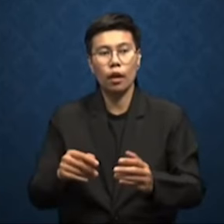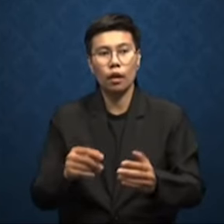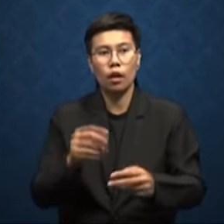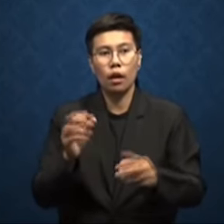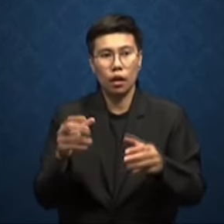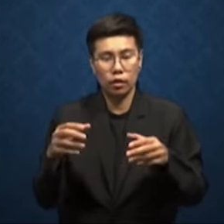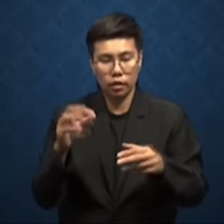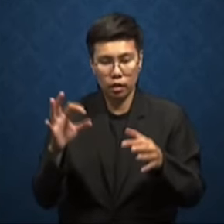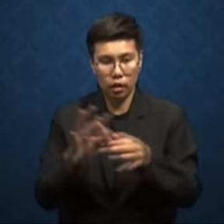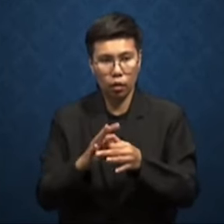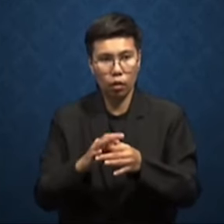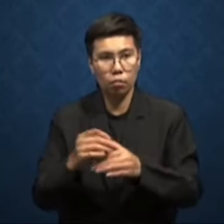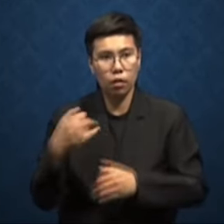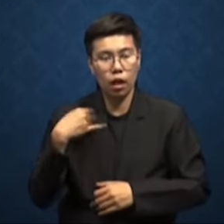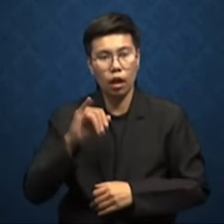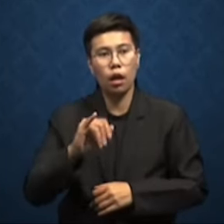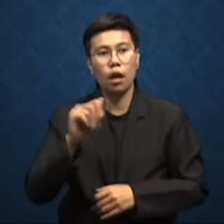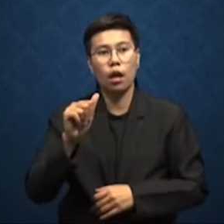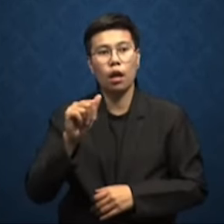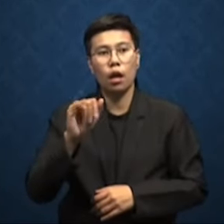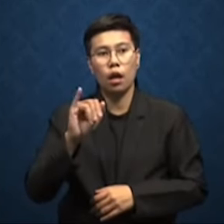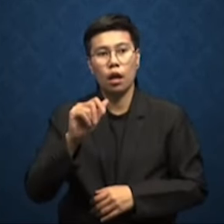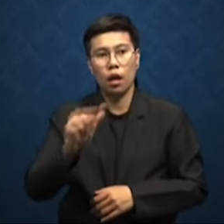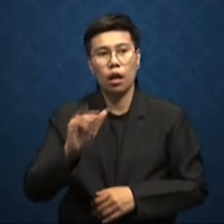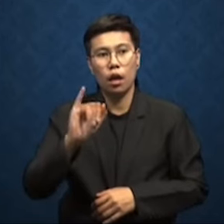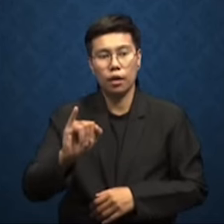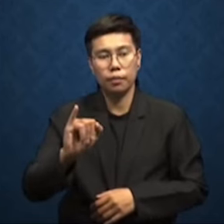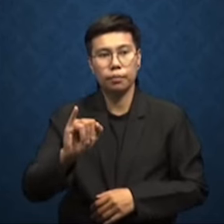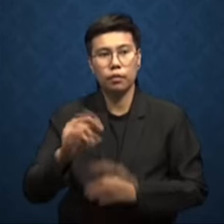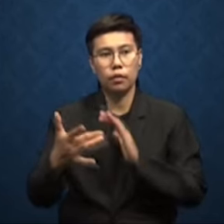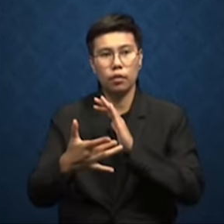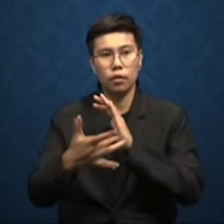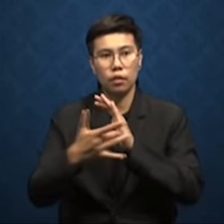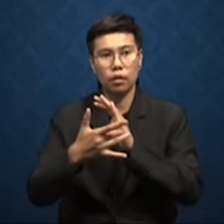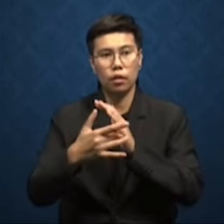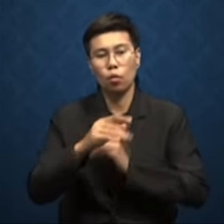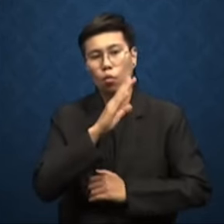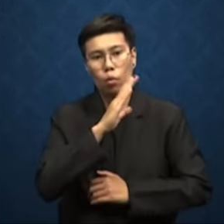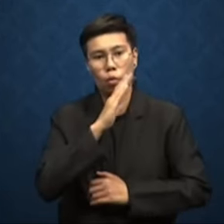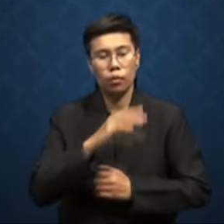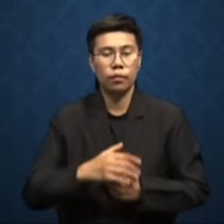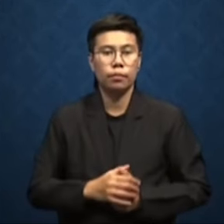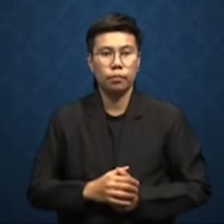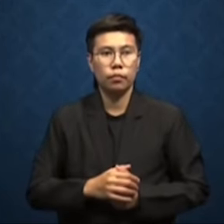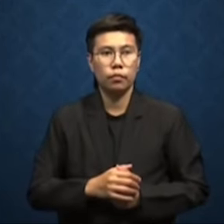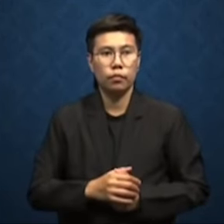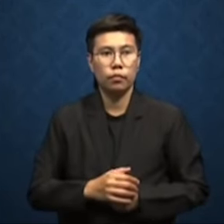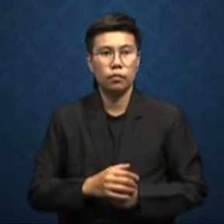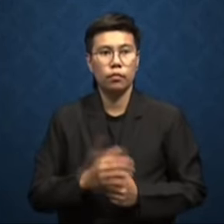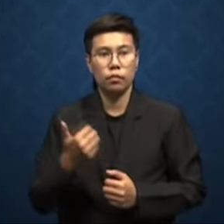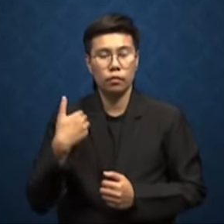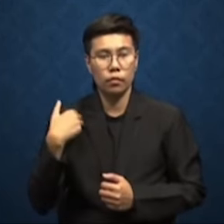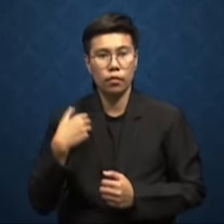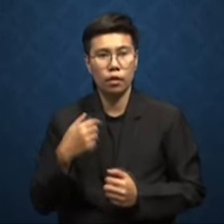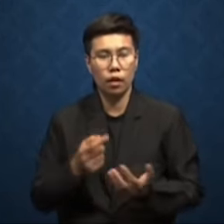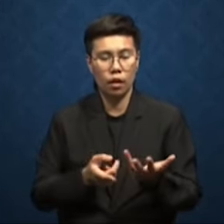างหุ่นยนต์นะโดยกระบวนการทางเทคโนโลยีที่ไม่เป็นความจริงนะครับได้คะแนนนิย